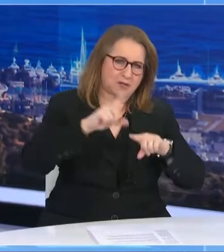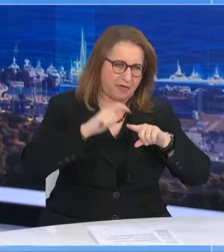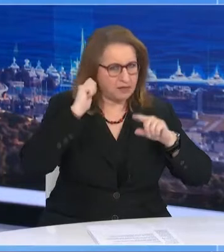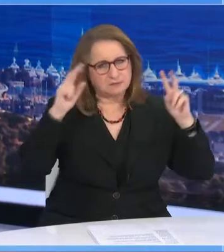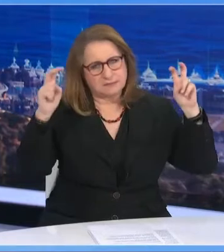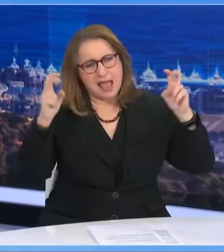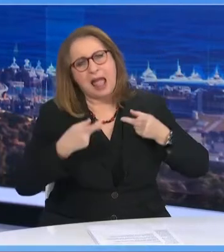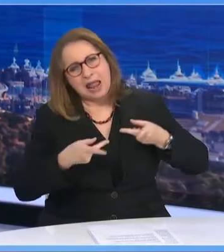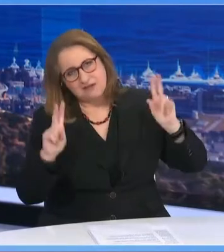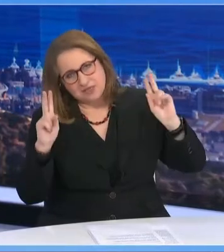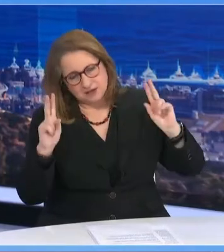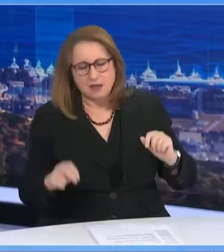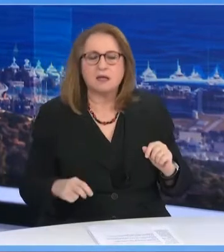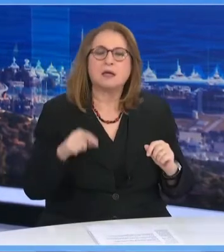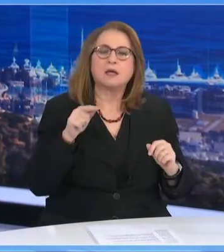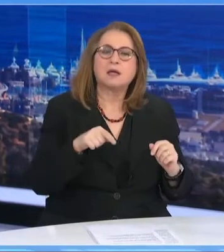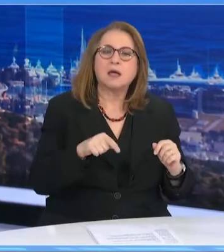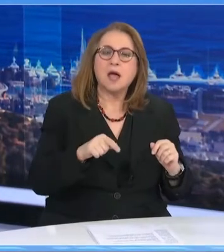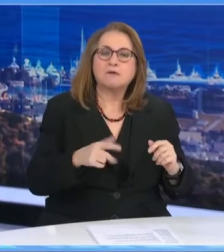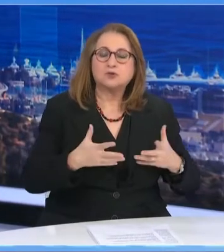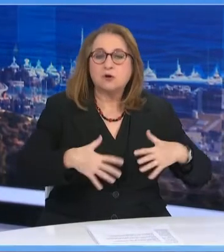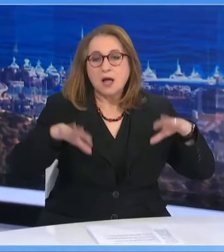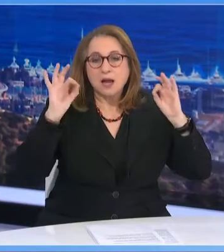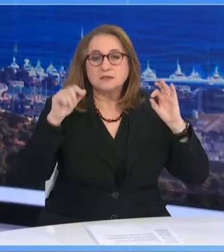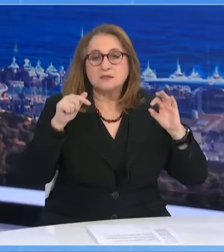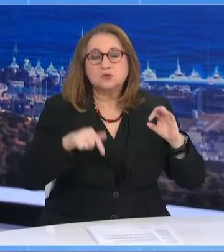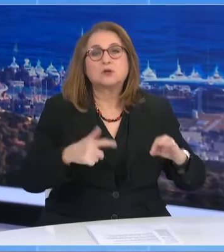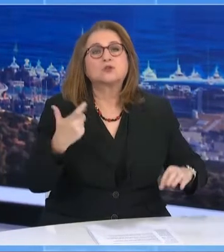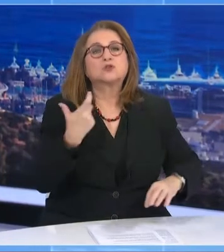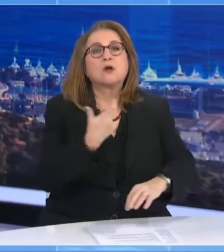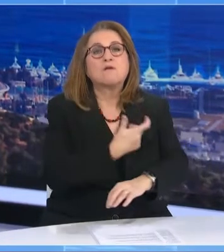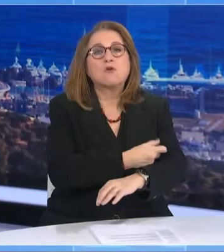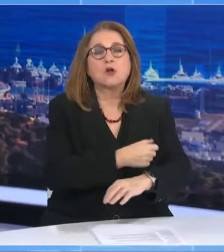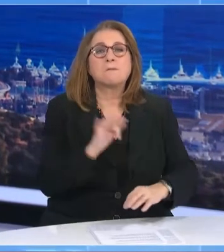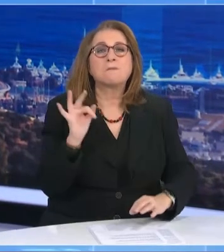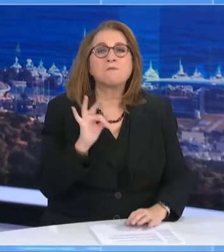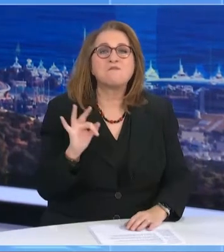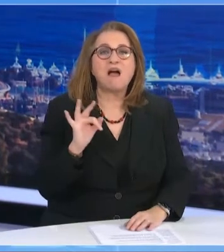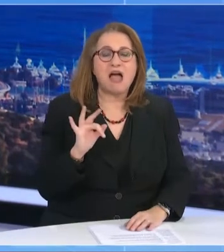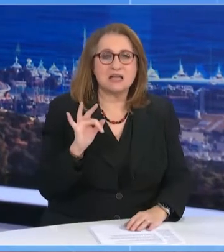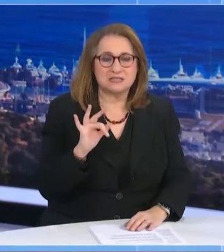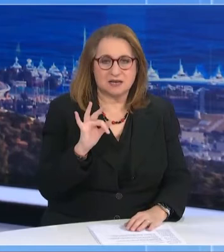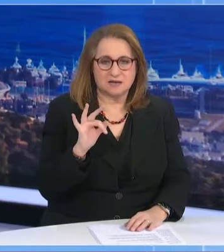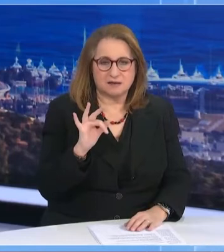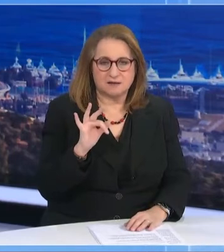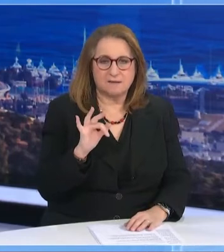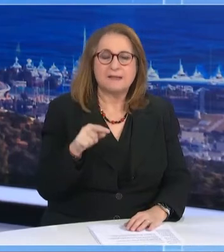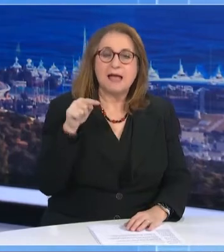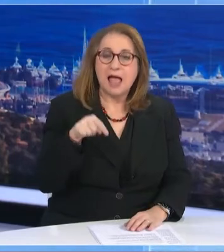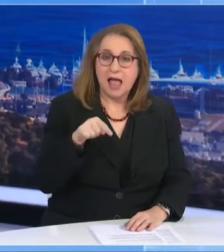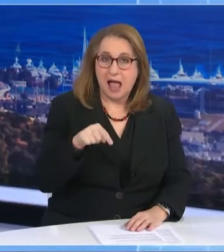με το πιο δύσκολα διαχειρίσιμο εμβόλιο, το εμβόλιο της Pfizer. Να θυμηθούμε